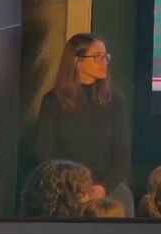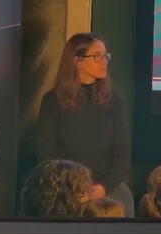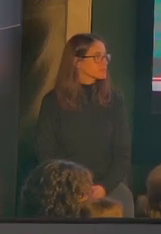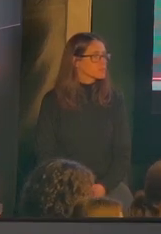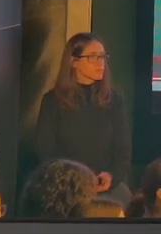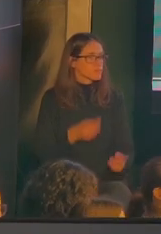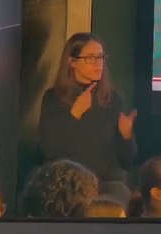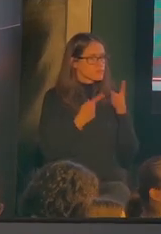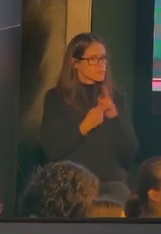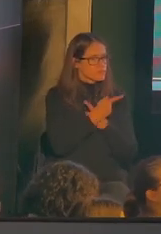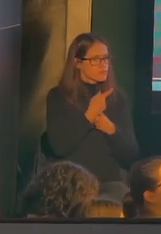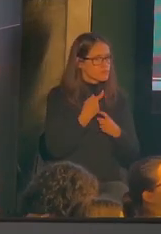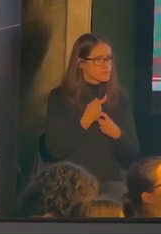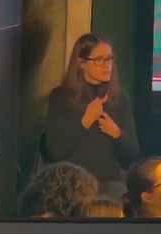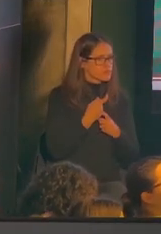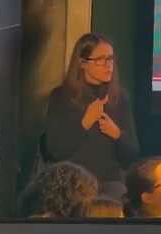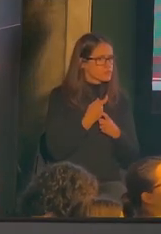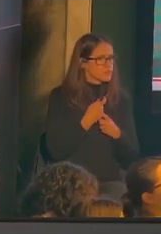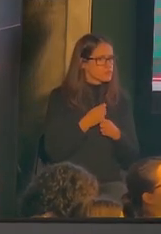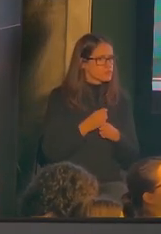Digue'm.